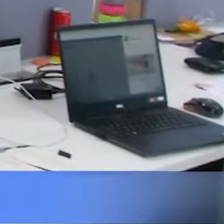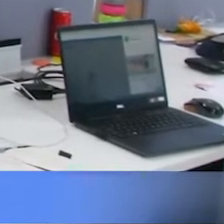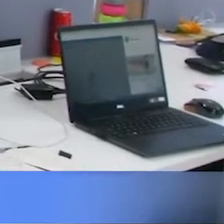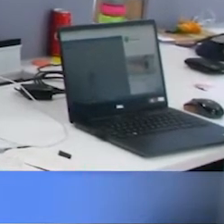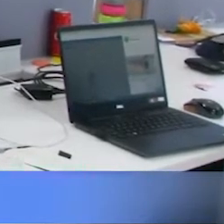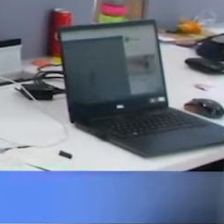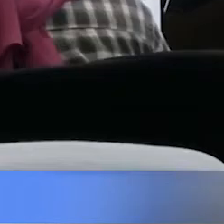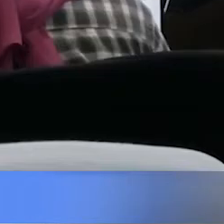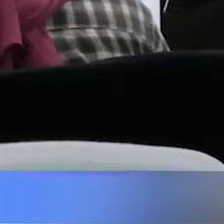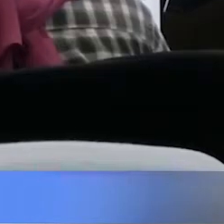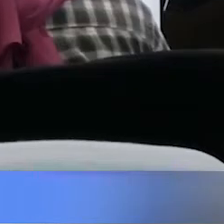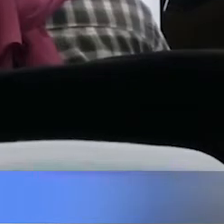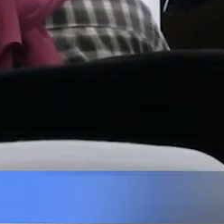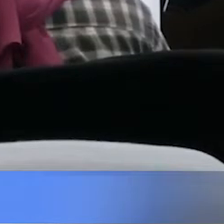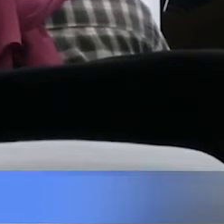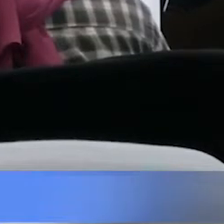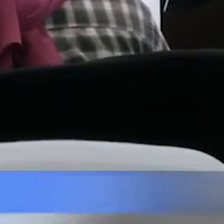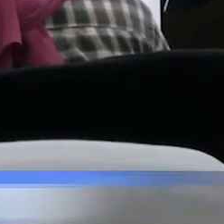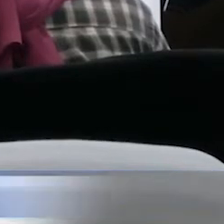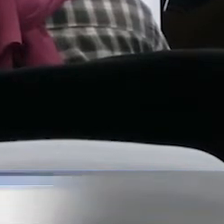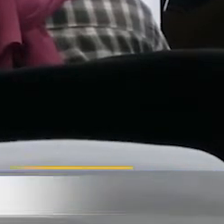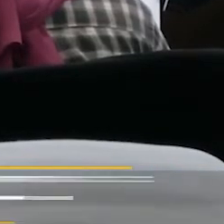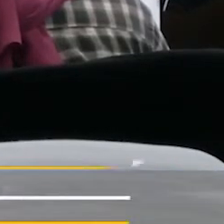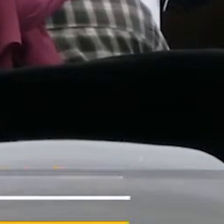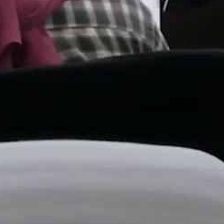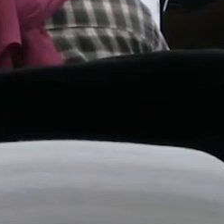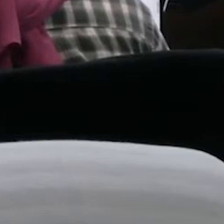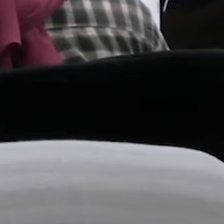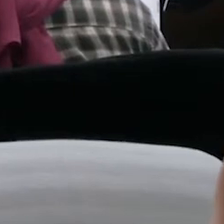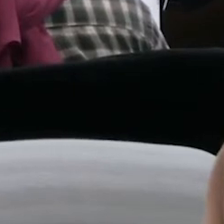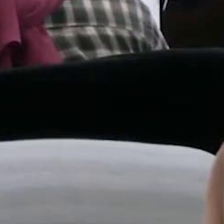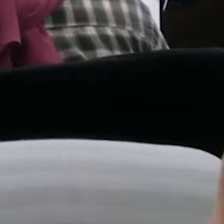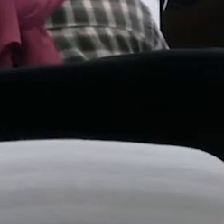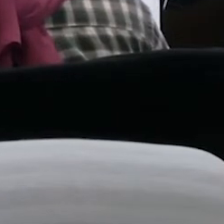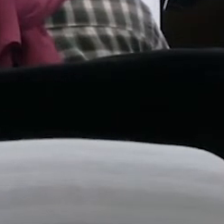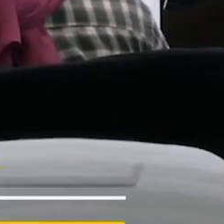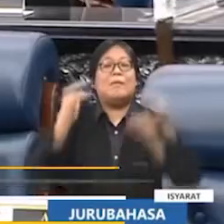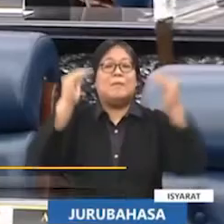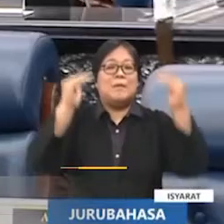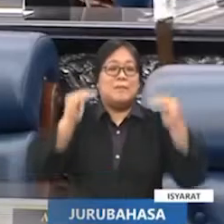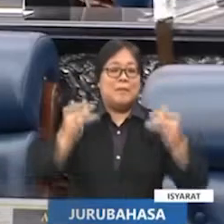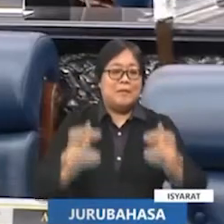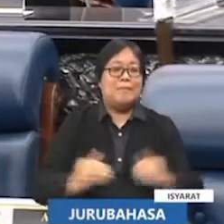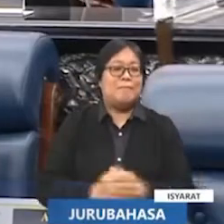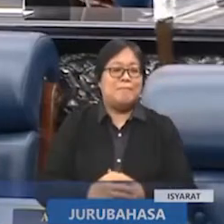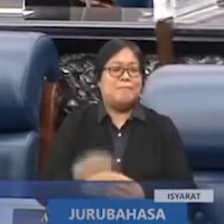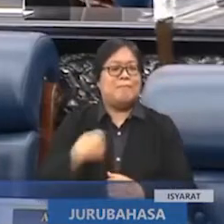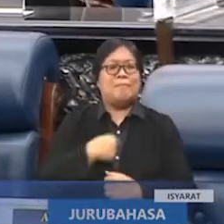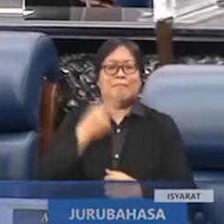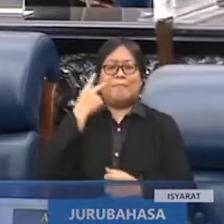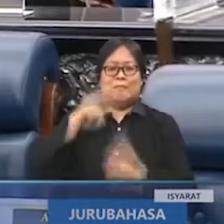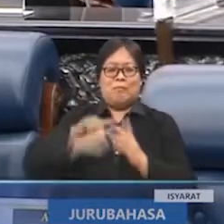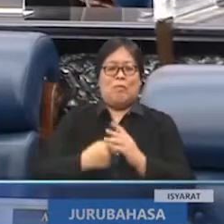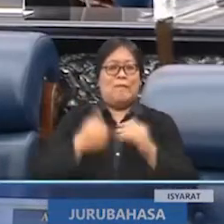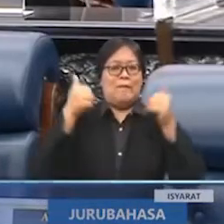约300万人因为疫情而失业，超过30万家公司被迫结业。 Dan kita lihat sejak